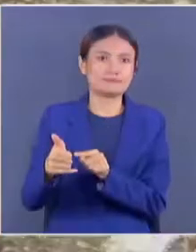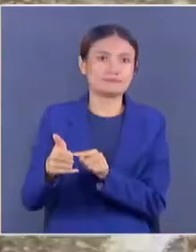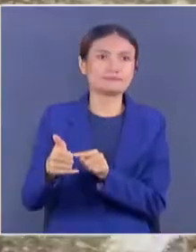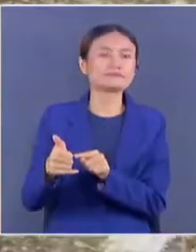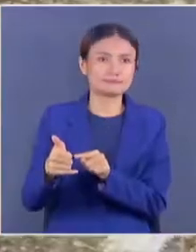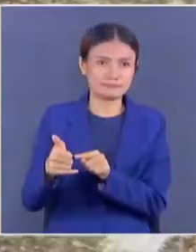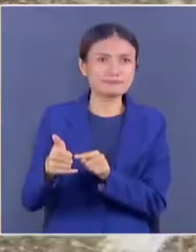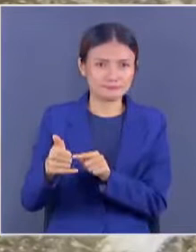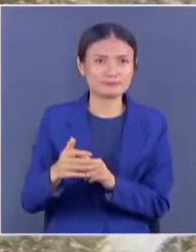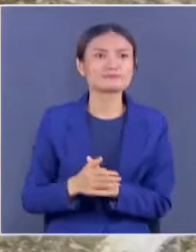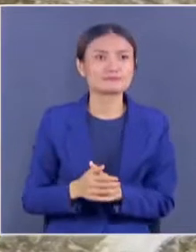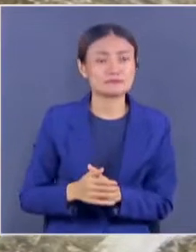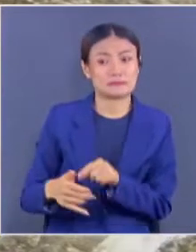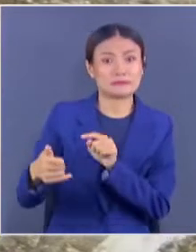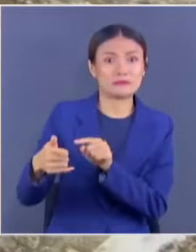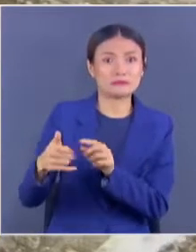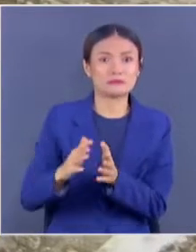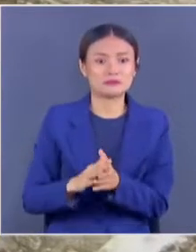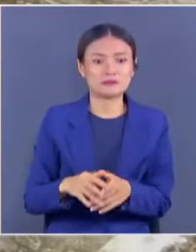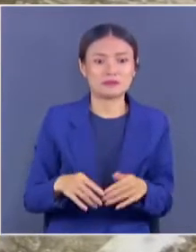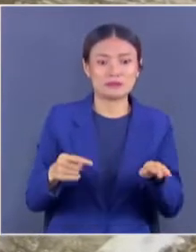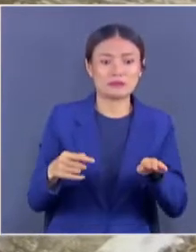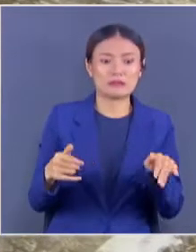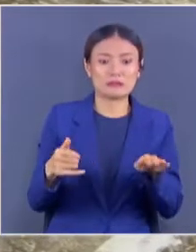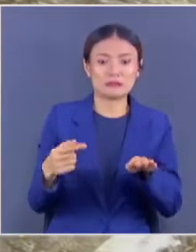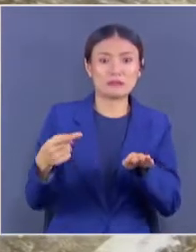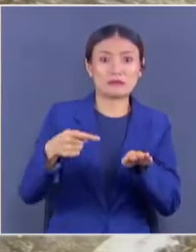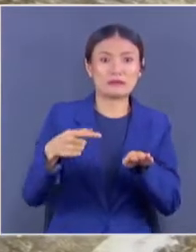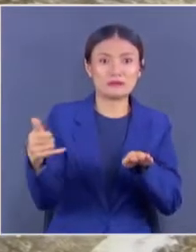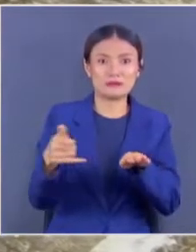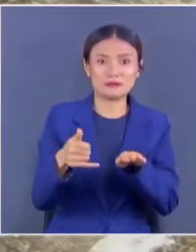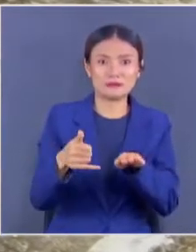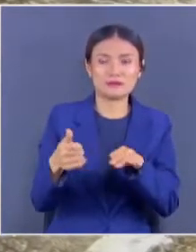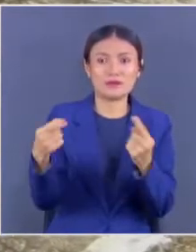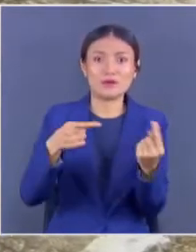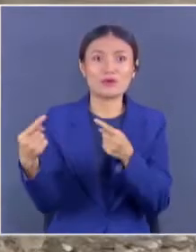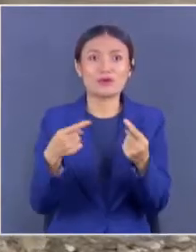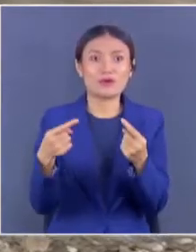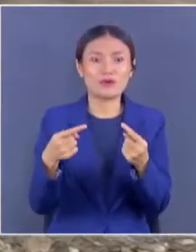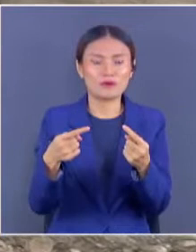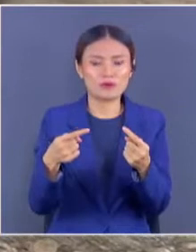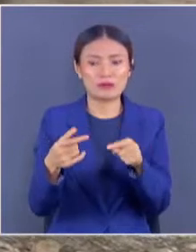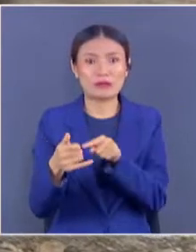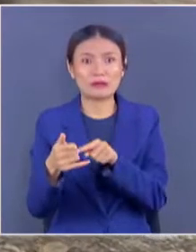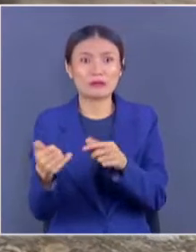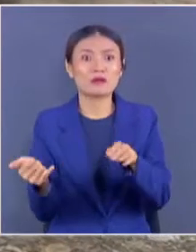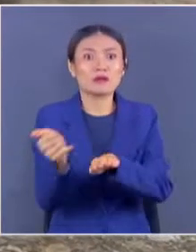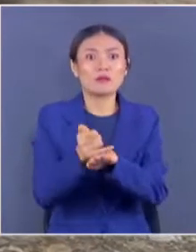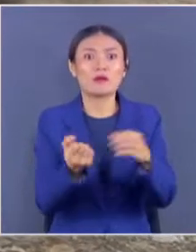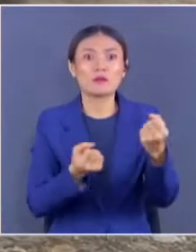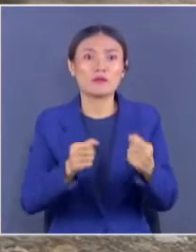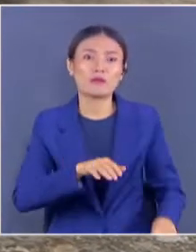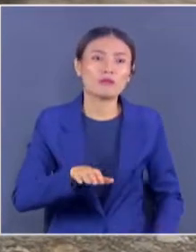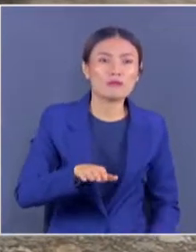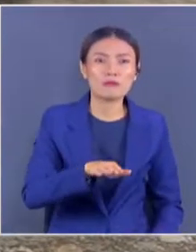เยี่ยมและพบว่าหลังจากที่โต้เถียงกับผู้เสียหายแล้วตำรวจนายนี้ขับรถไปตกข้างทางด้วยนะ